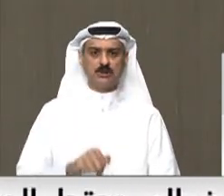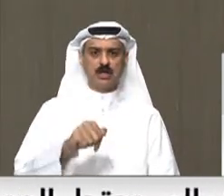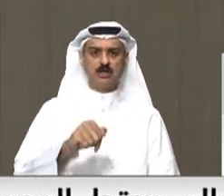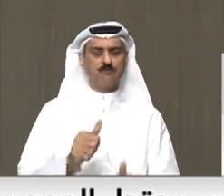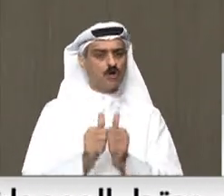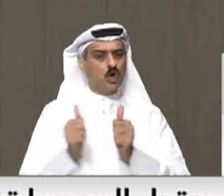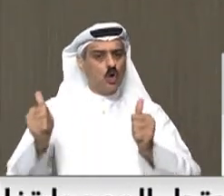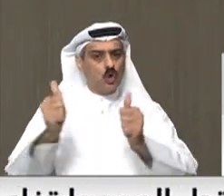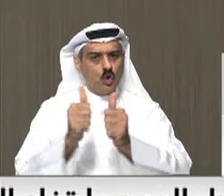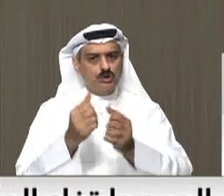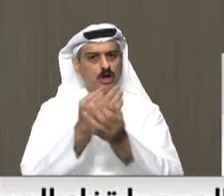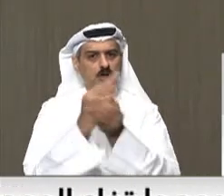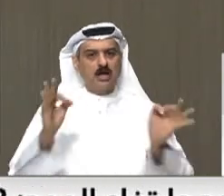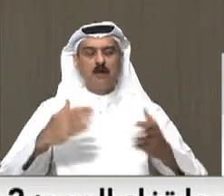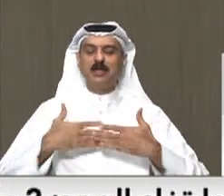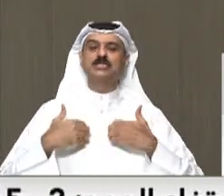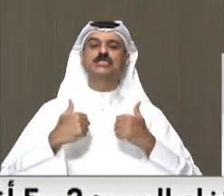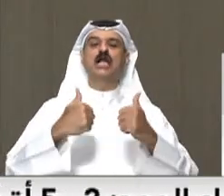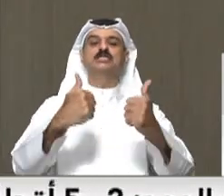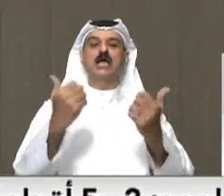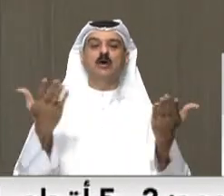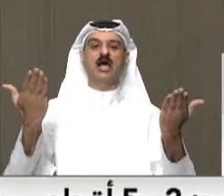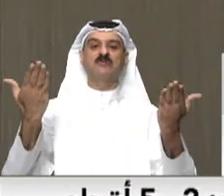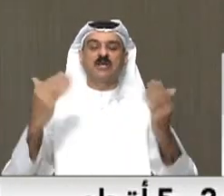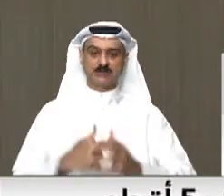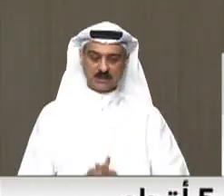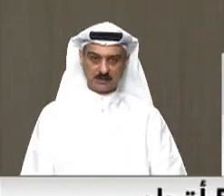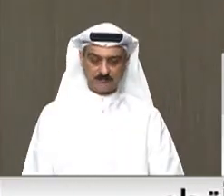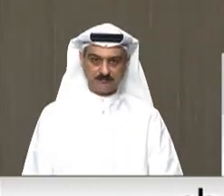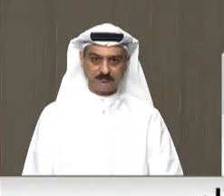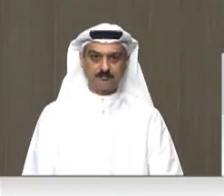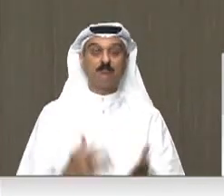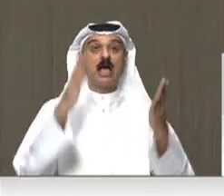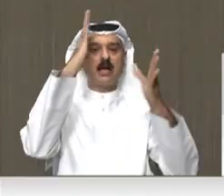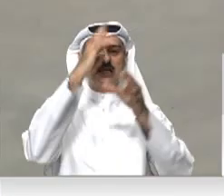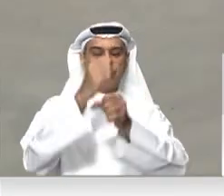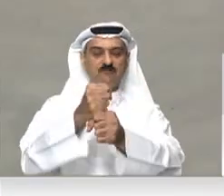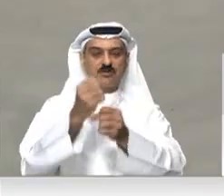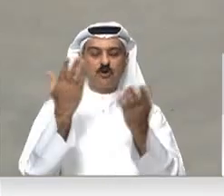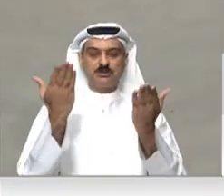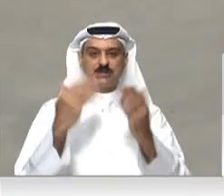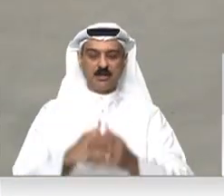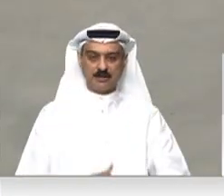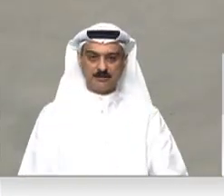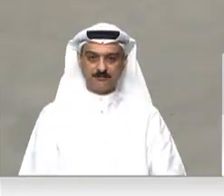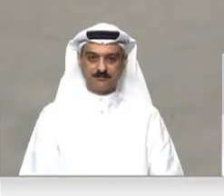وأنتم بصحة وعافية، عسى الله يحفظكم من كل شر.